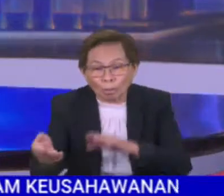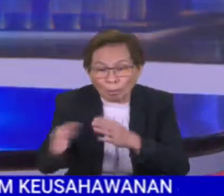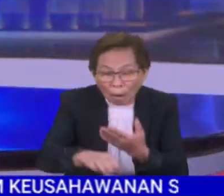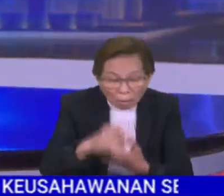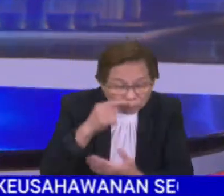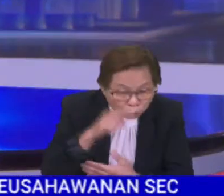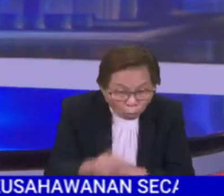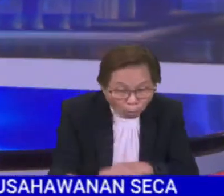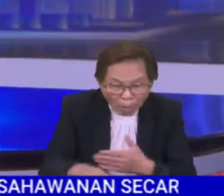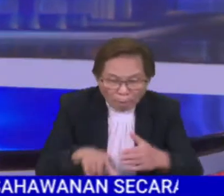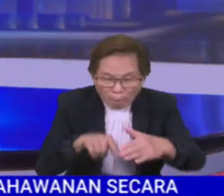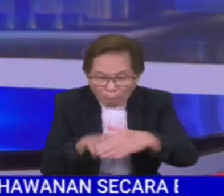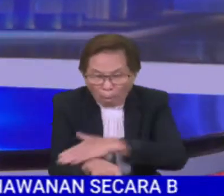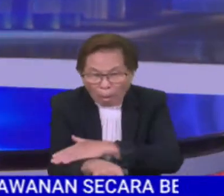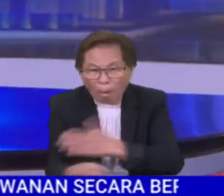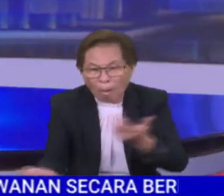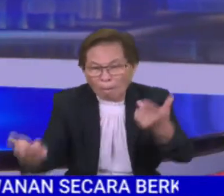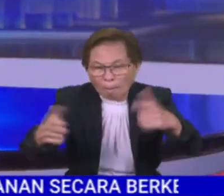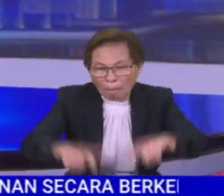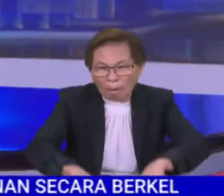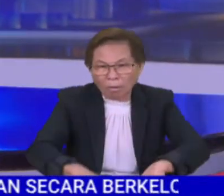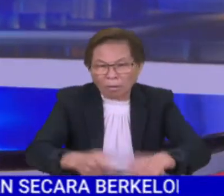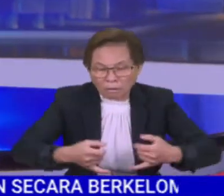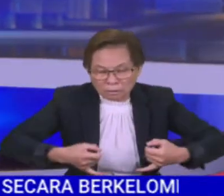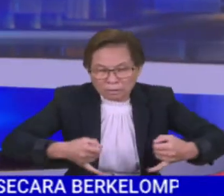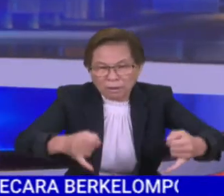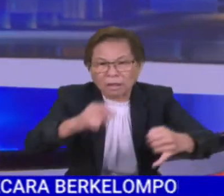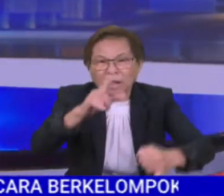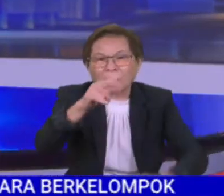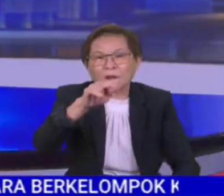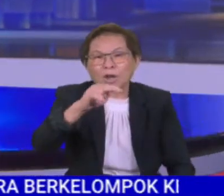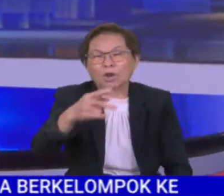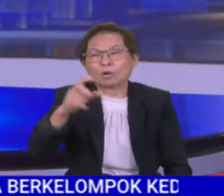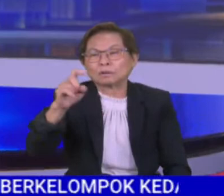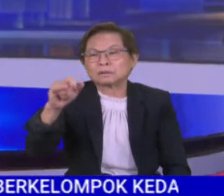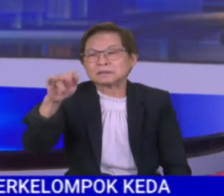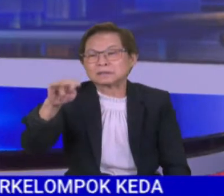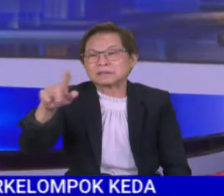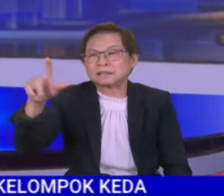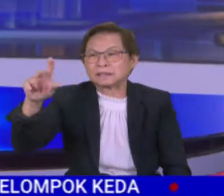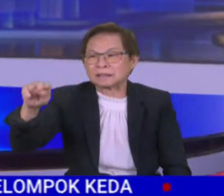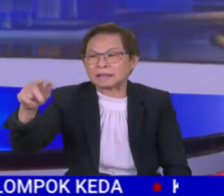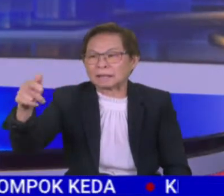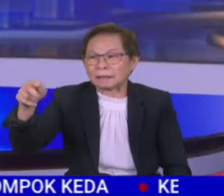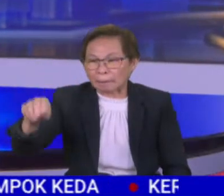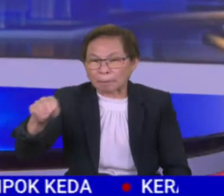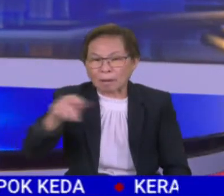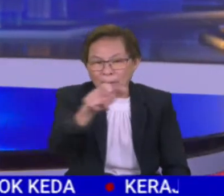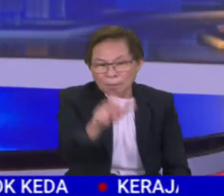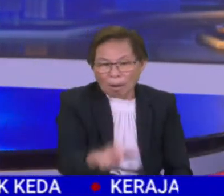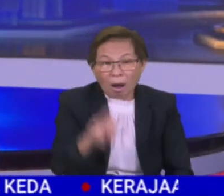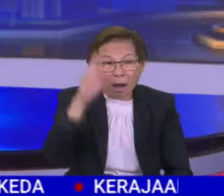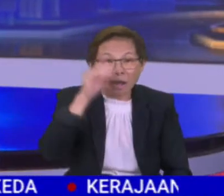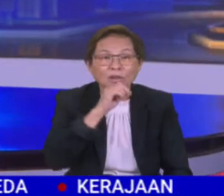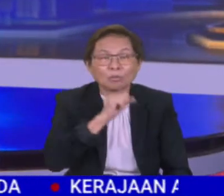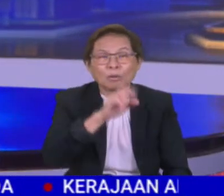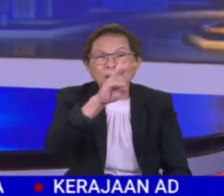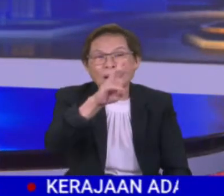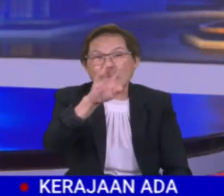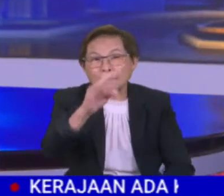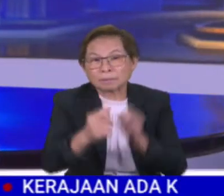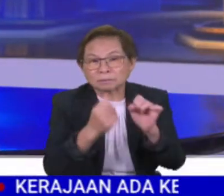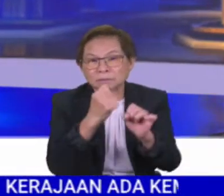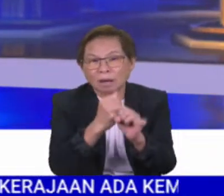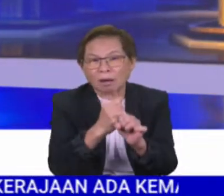mati dipercaya dibunuh dalam kejadiannya di jalan Liong sing Nam Ipoh awal pagi tadi mangsa lelaki berusia 68 tahun yang